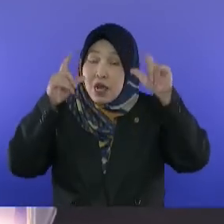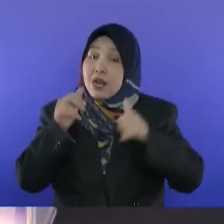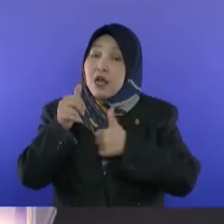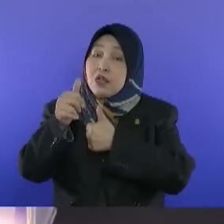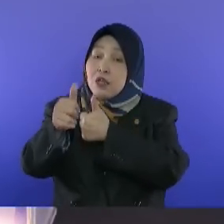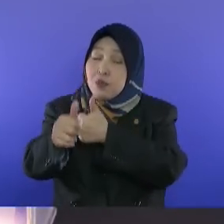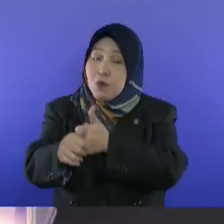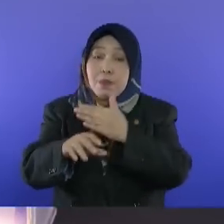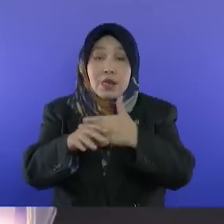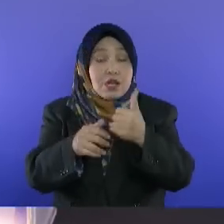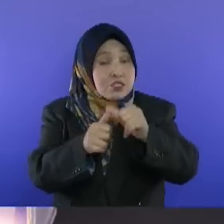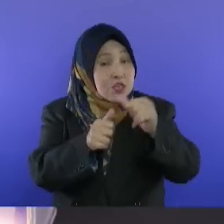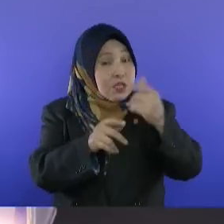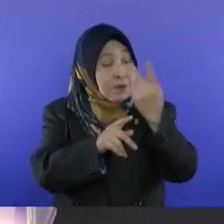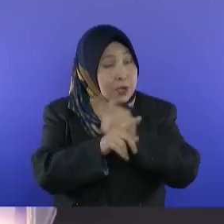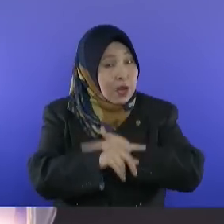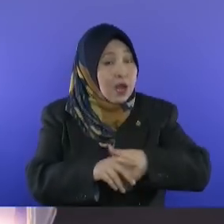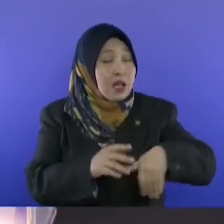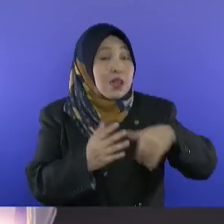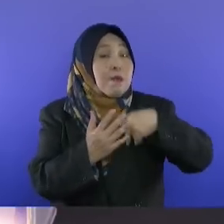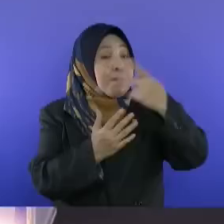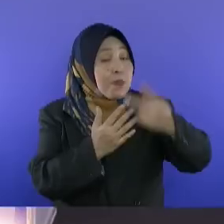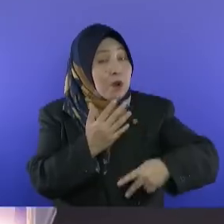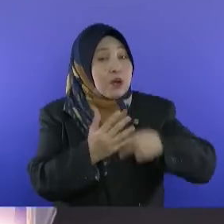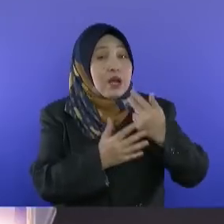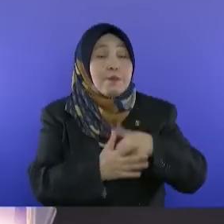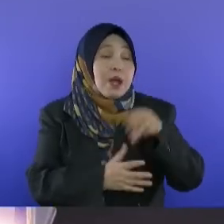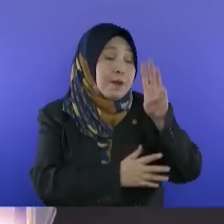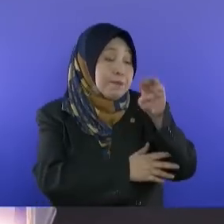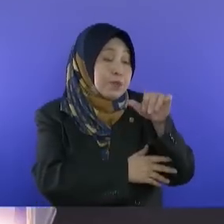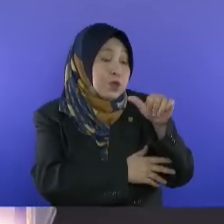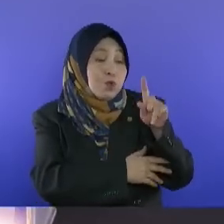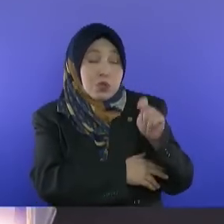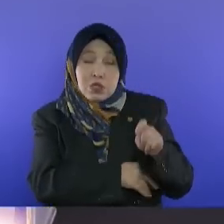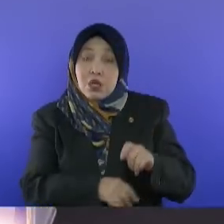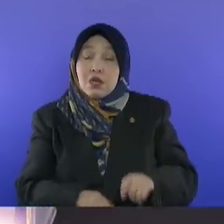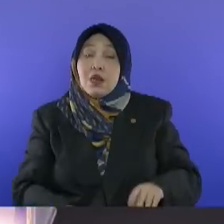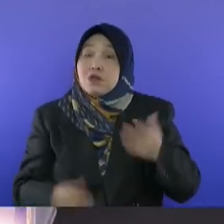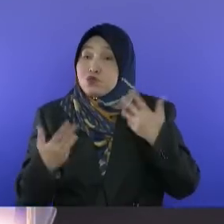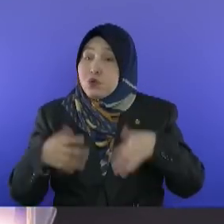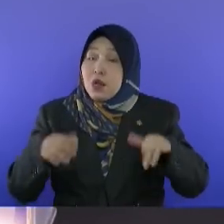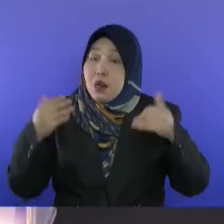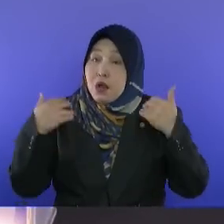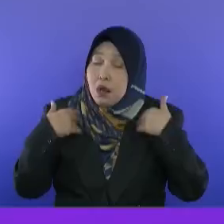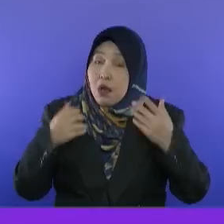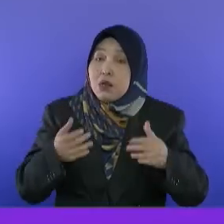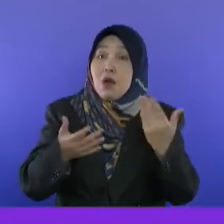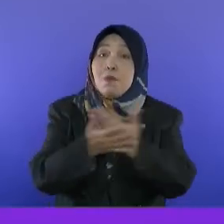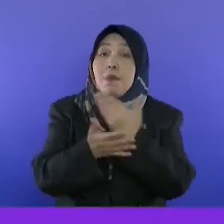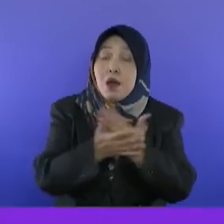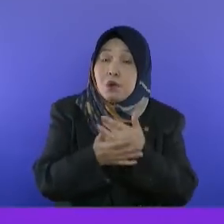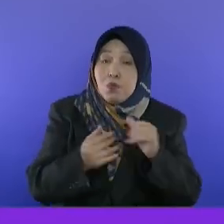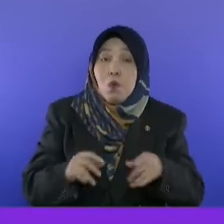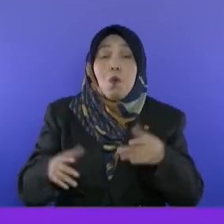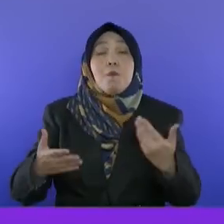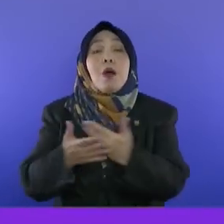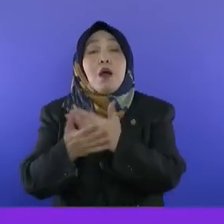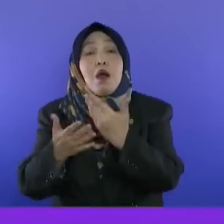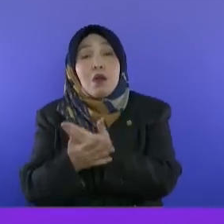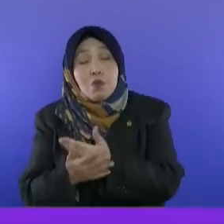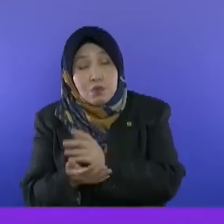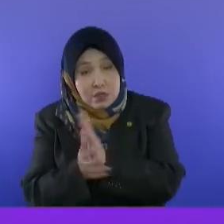setiap kali episode my friend time ini nah di episode baru episode baru ya Dan